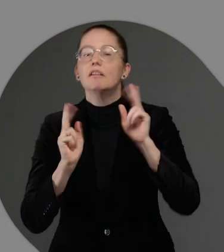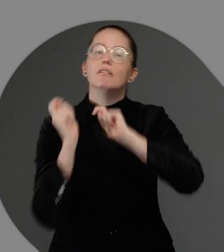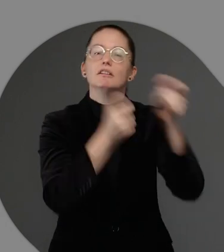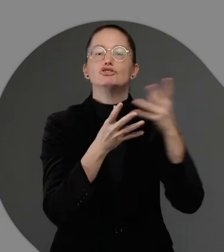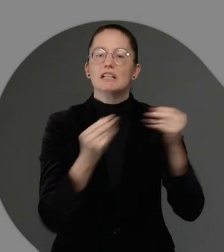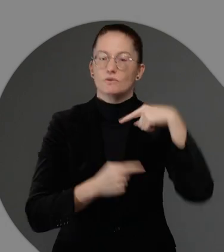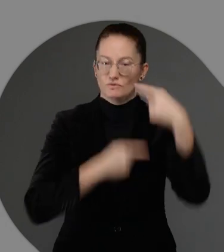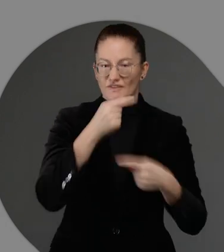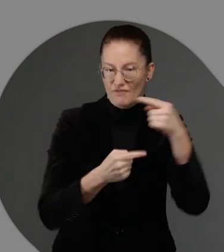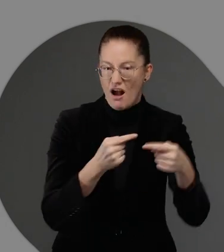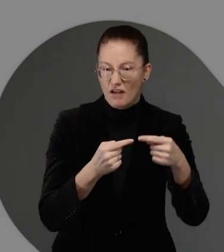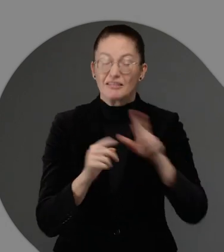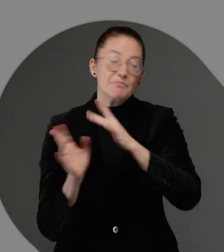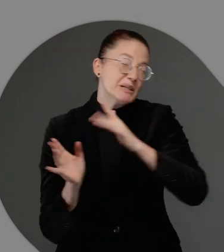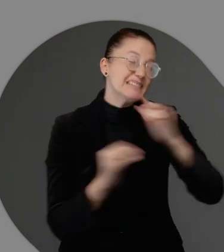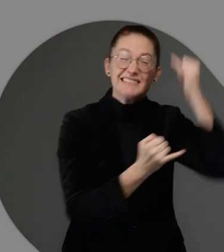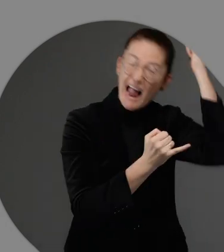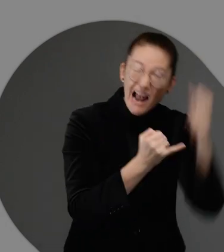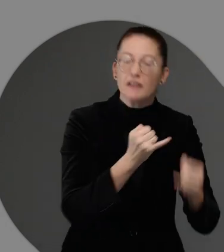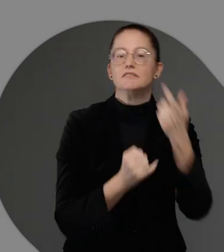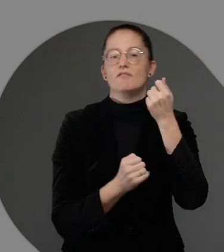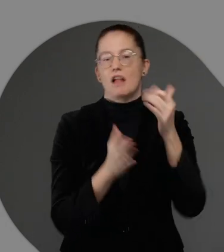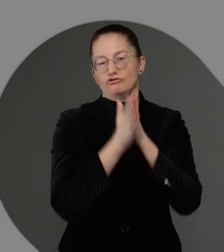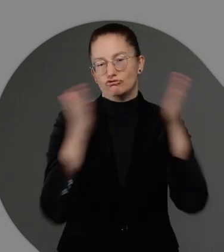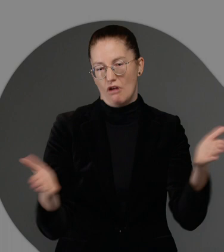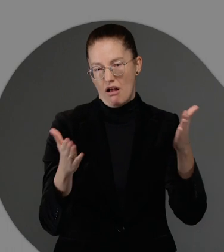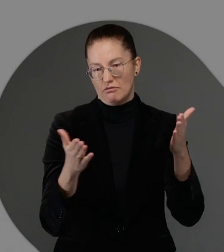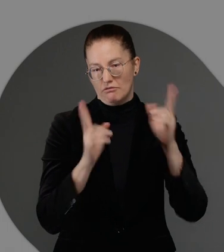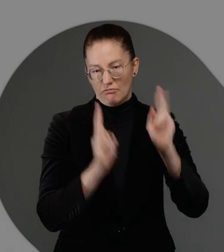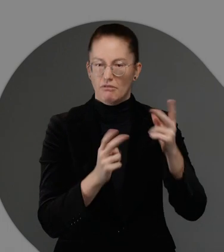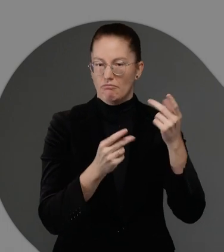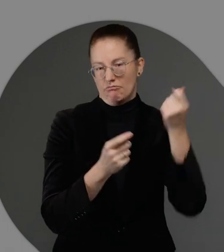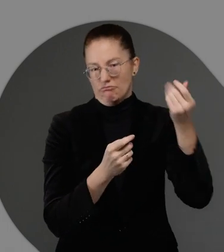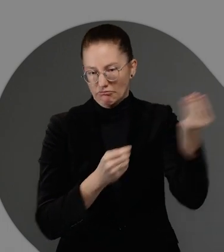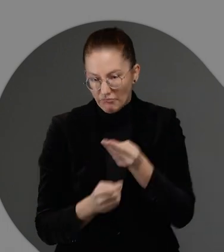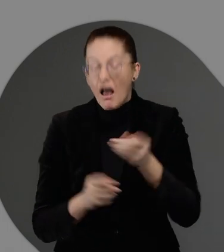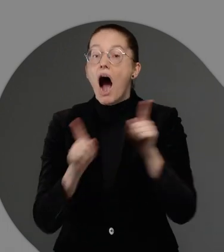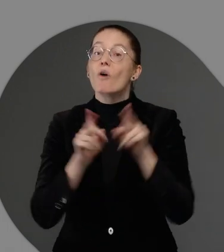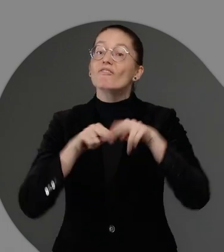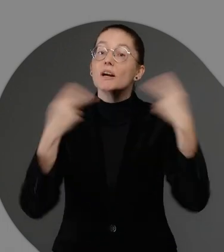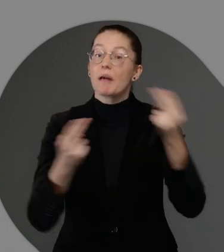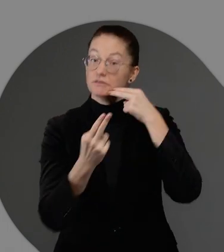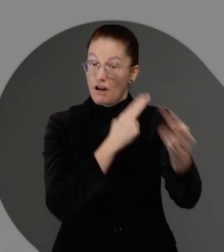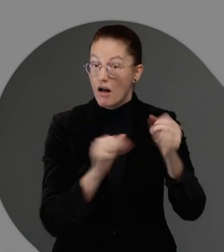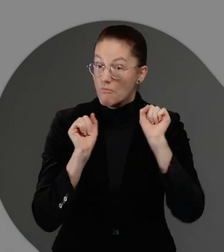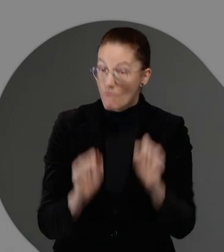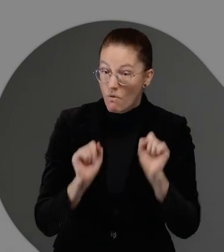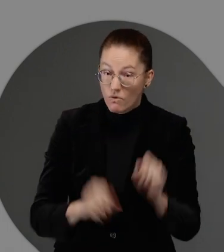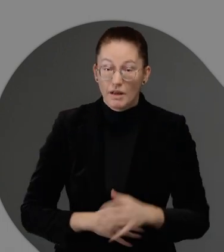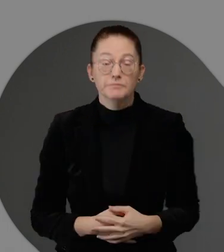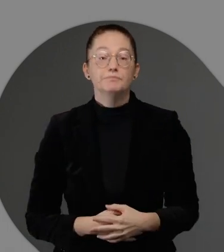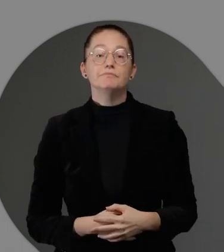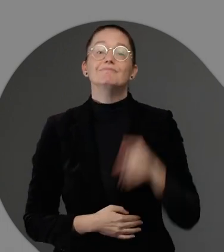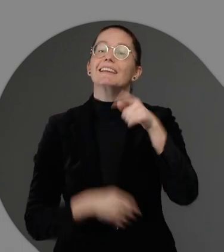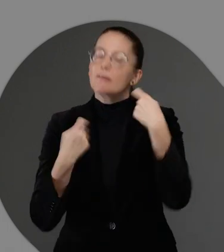letzter Instanz auf finanziellen Schadenersatz klagen. Auch Verbandsklagen sind inzwischen möglich. An der Stelle soll